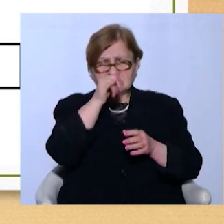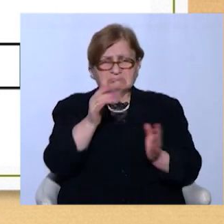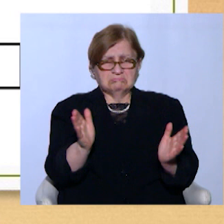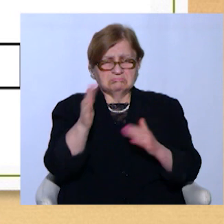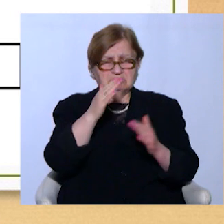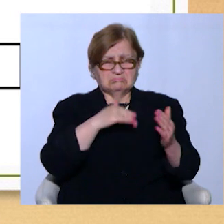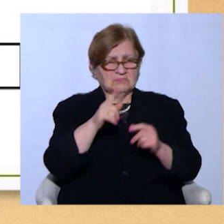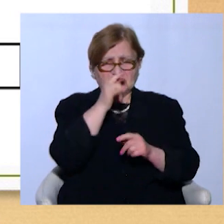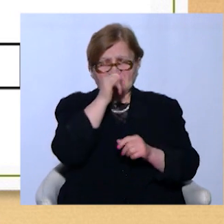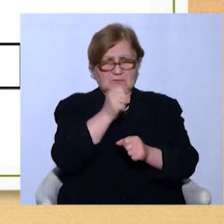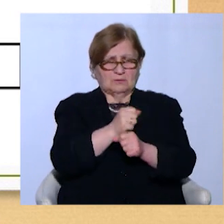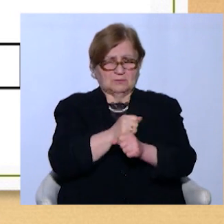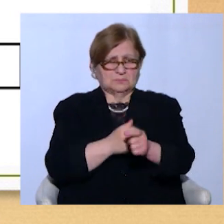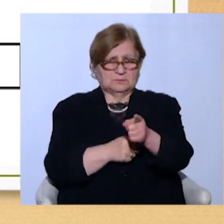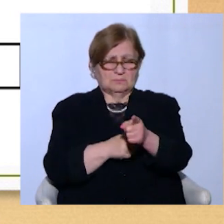რატომ ვერ აეწყობა კუბი.